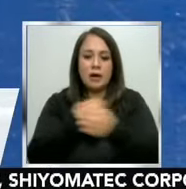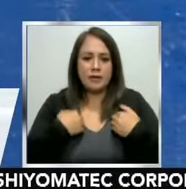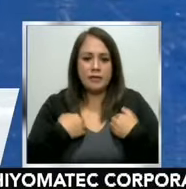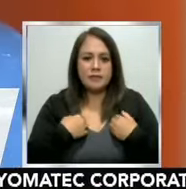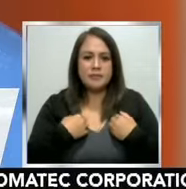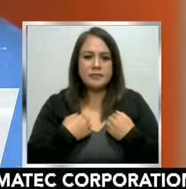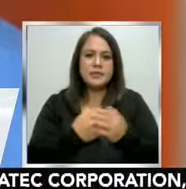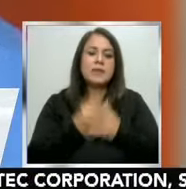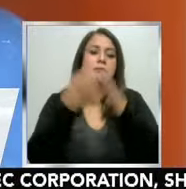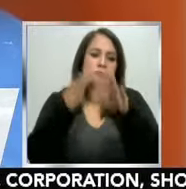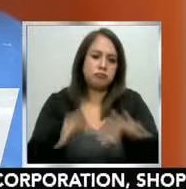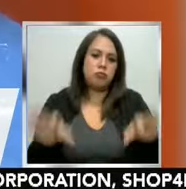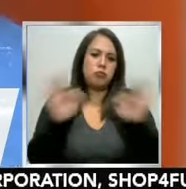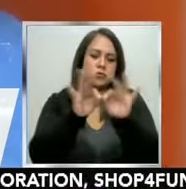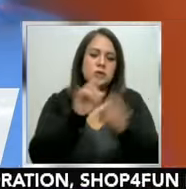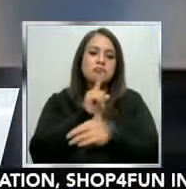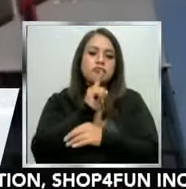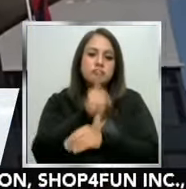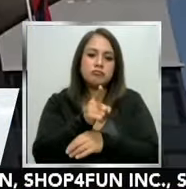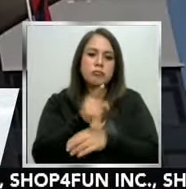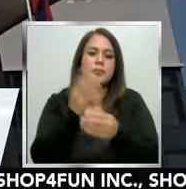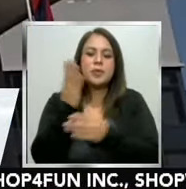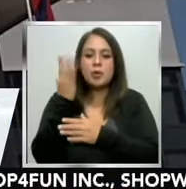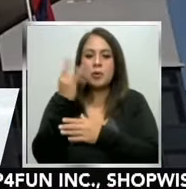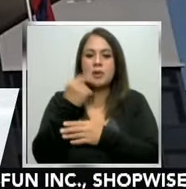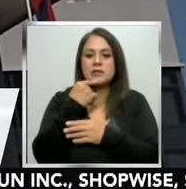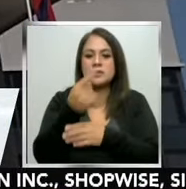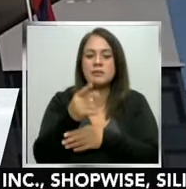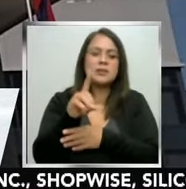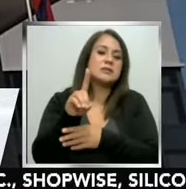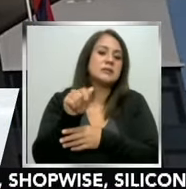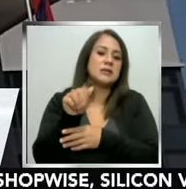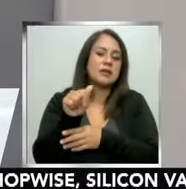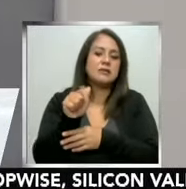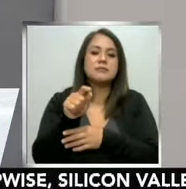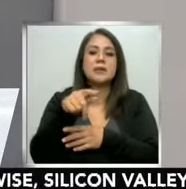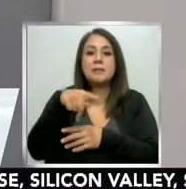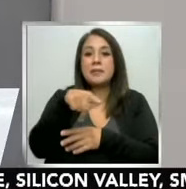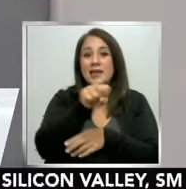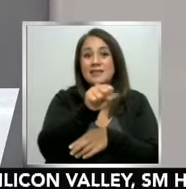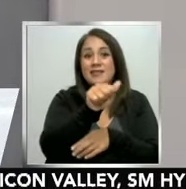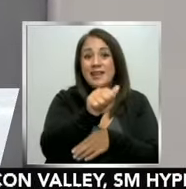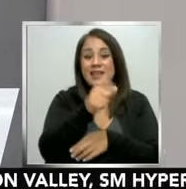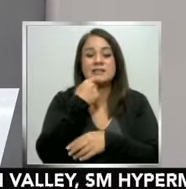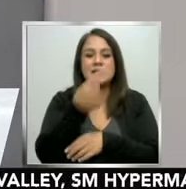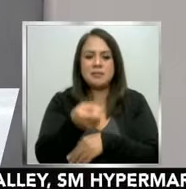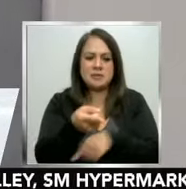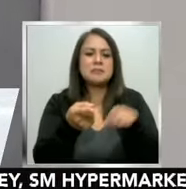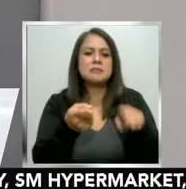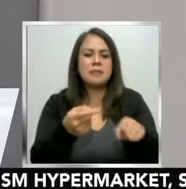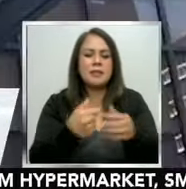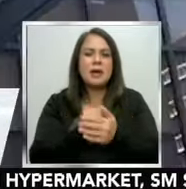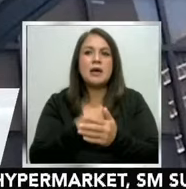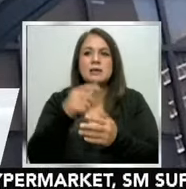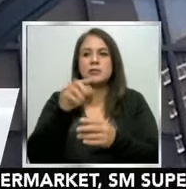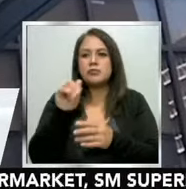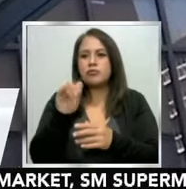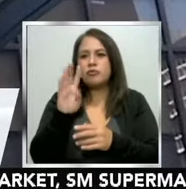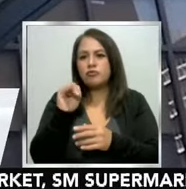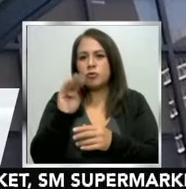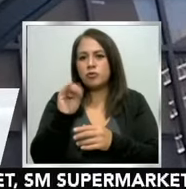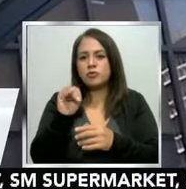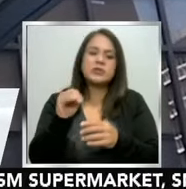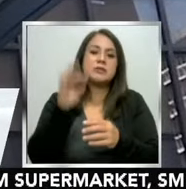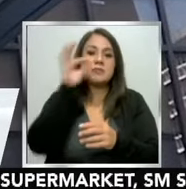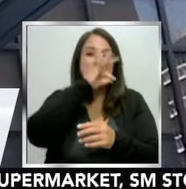matiyak ang kalinisan ng tubig dahil base sa datos ng Philippine Statistics Authority, 14 na Pilipino ang namamatay kada araw dahil